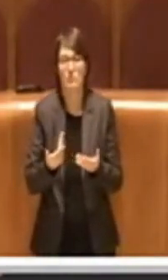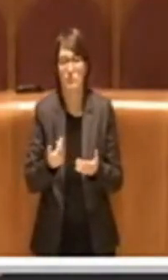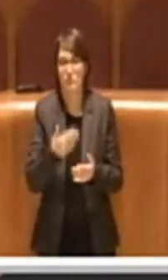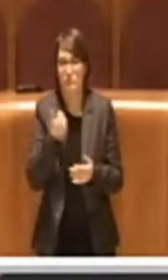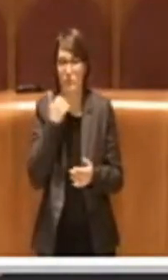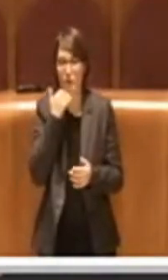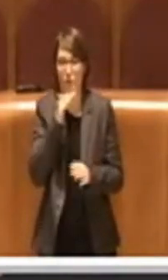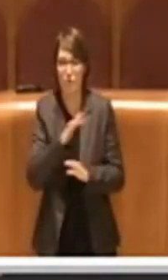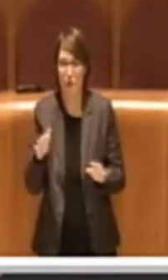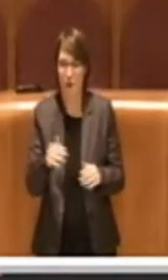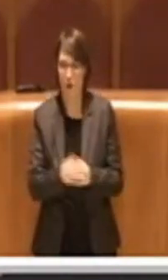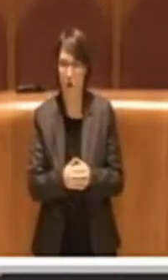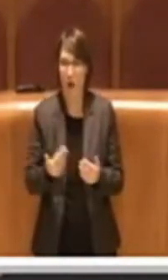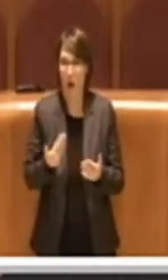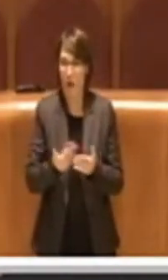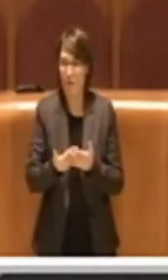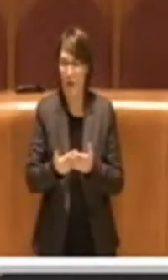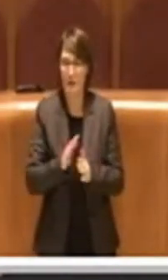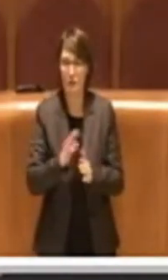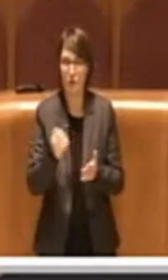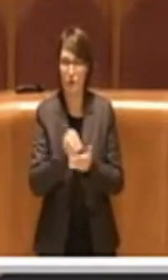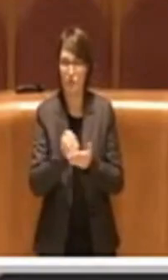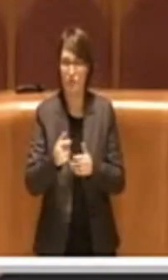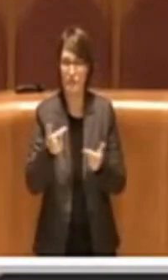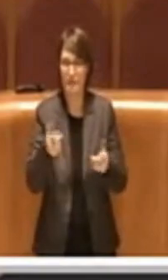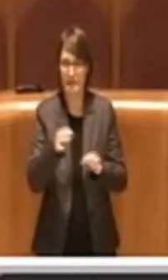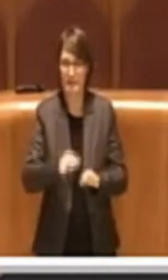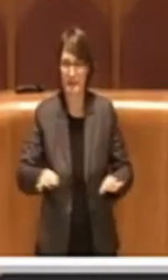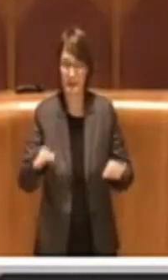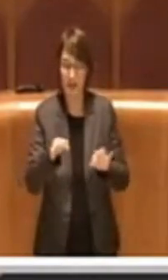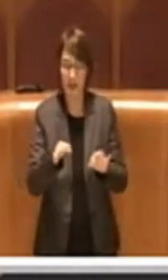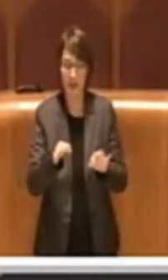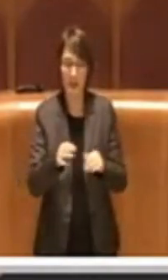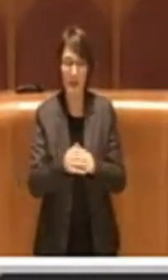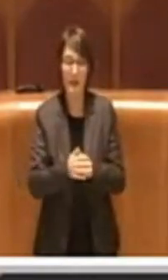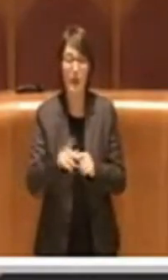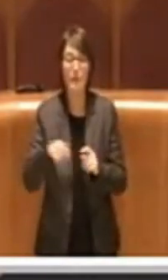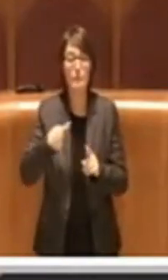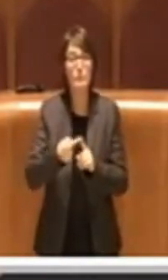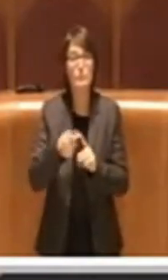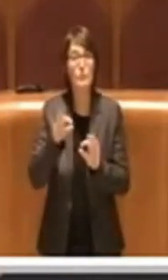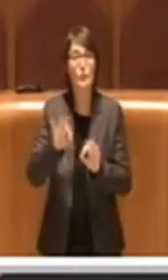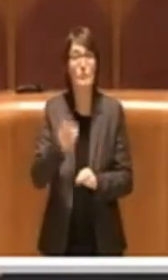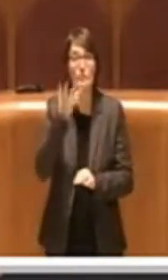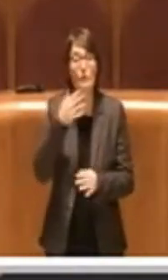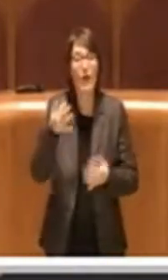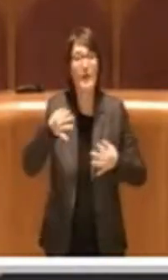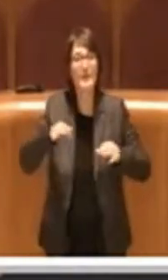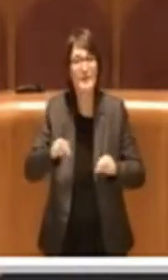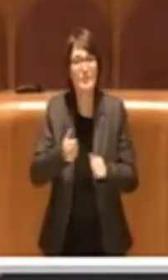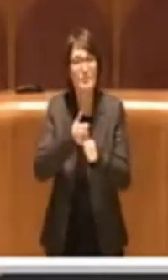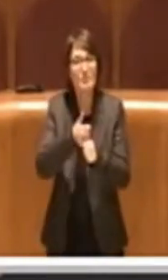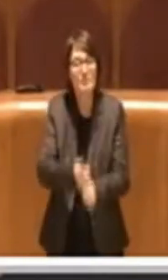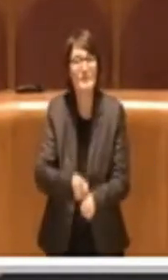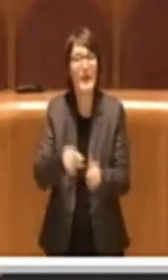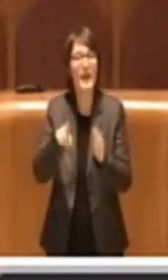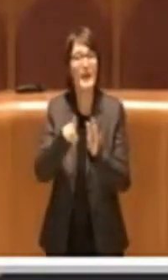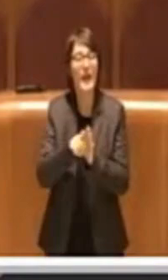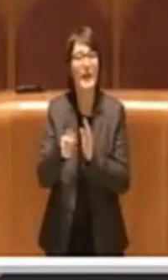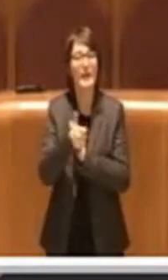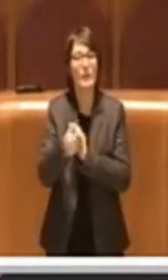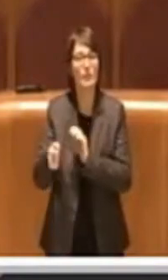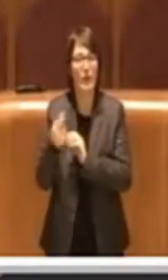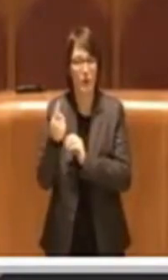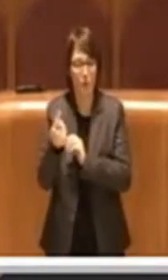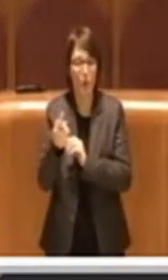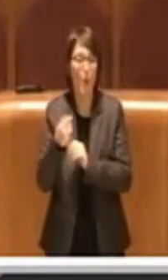chiede naturalmente il rispetto del decreto legislativo 101 del 2018, quindi della riservatezza, quindi questa rimozione immediata